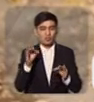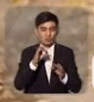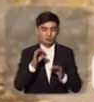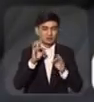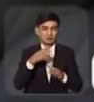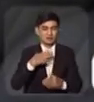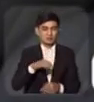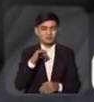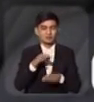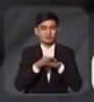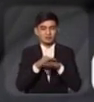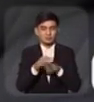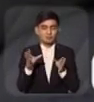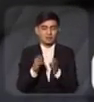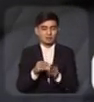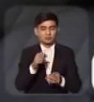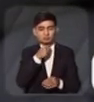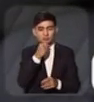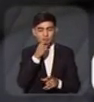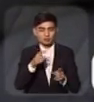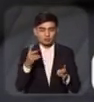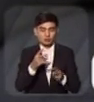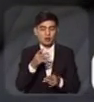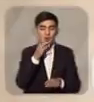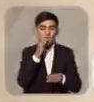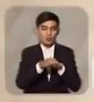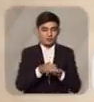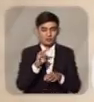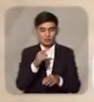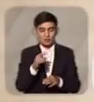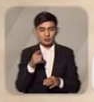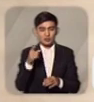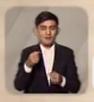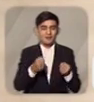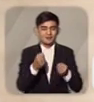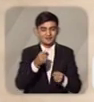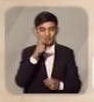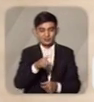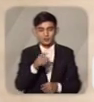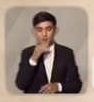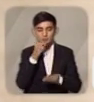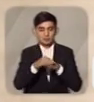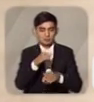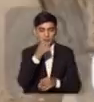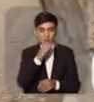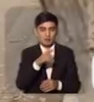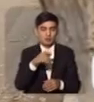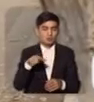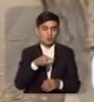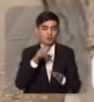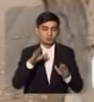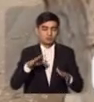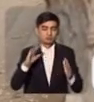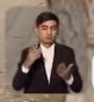нет сопровождающих из числа взрослых. А нести ответственность за ребенка с инвалидностью водитель не может. В дороге могут случиться непредвиденные